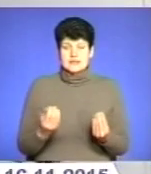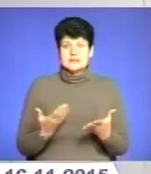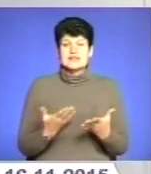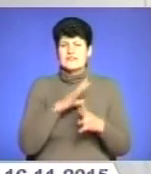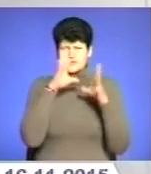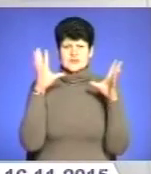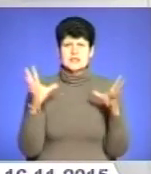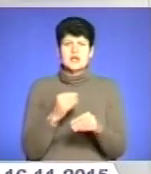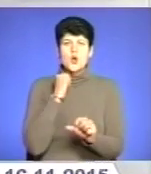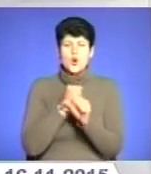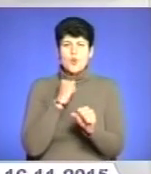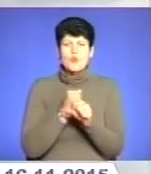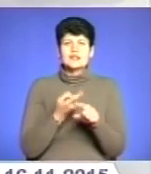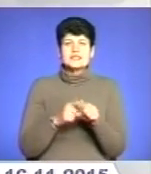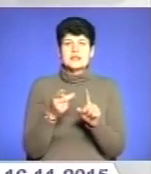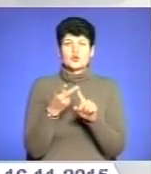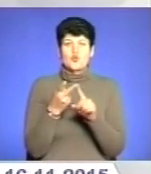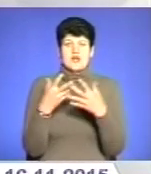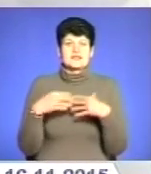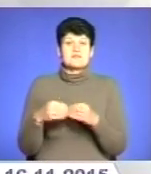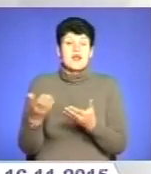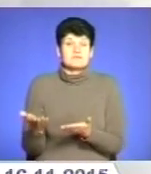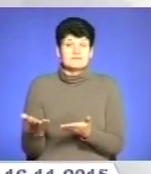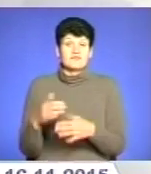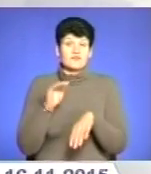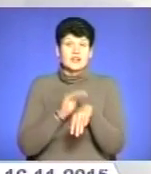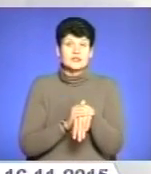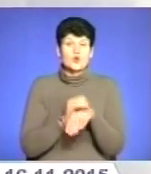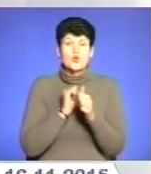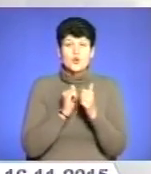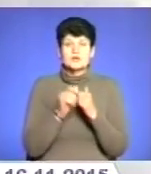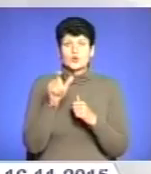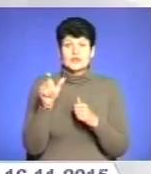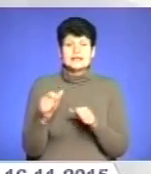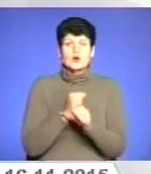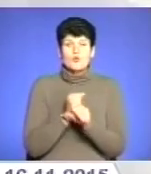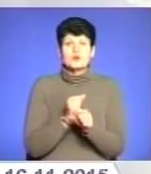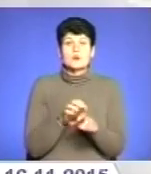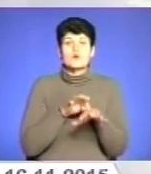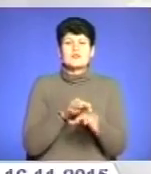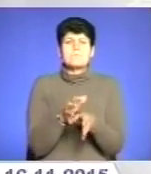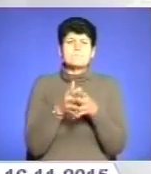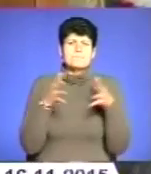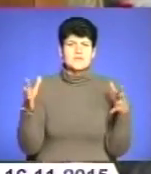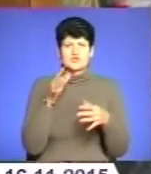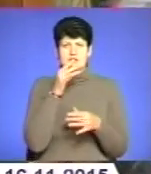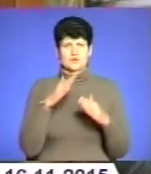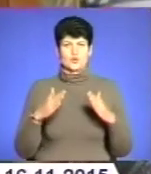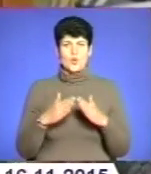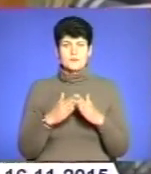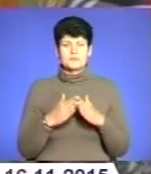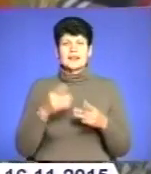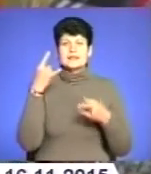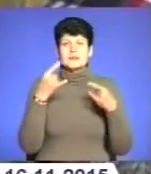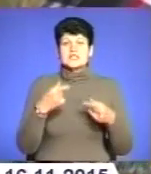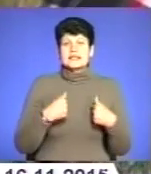взагалі робота – це якби друга сім'я фактично. Тому що кожна людина на роботі проводить більше часу навіть, чим вдома. Телебачення насамперед